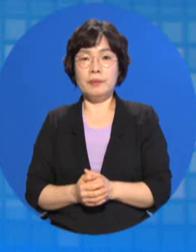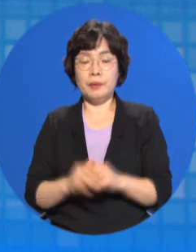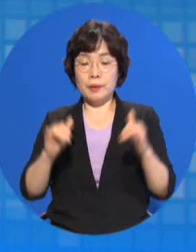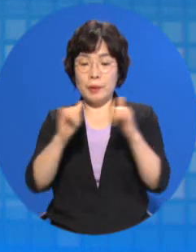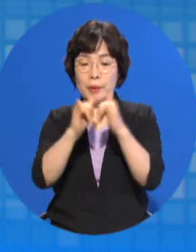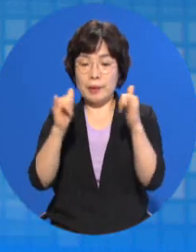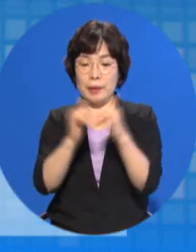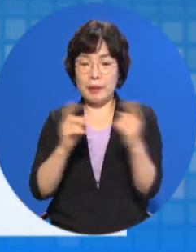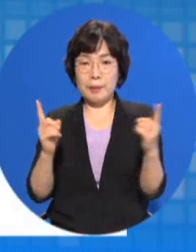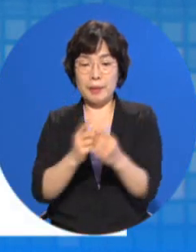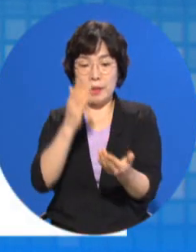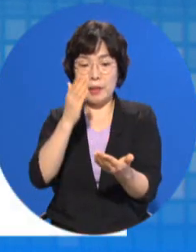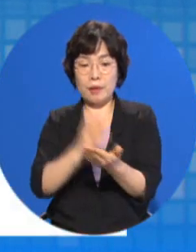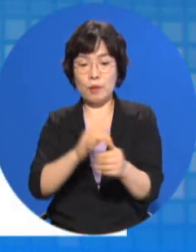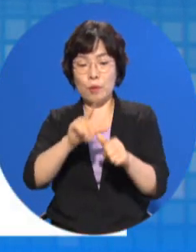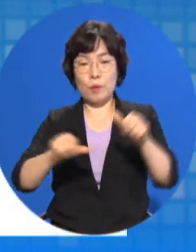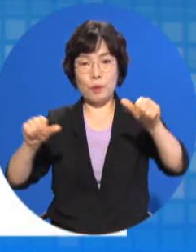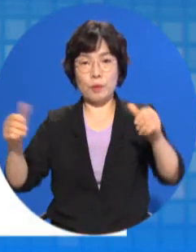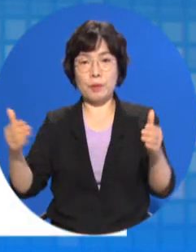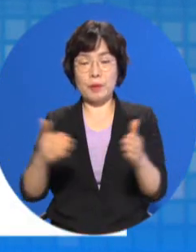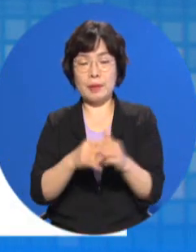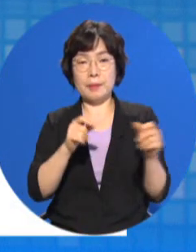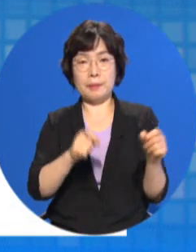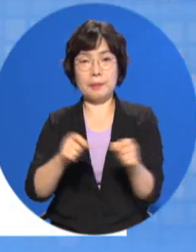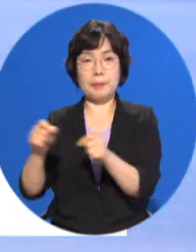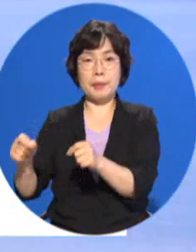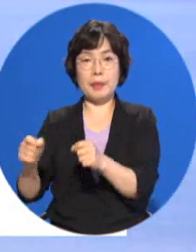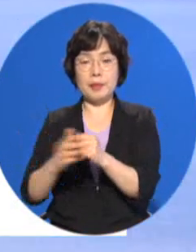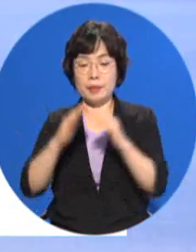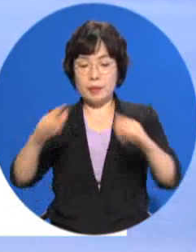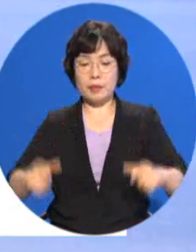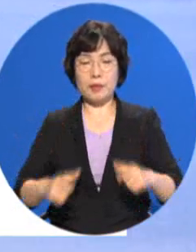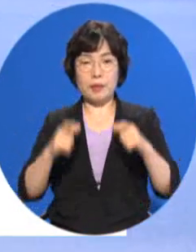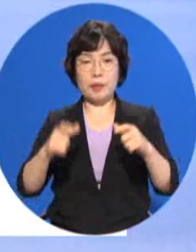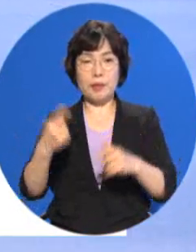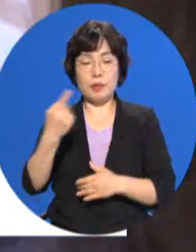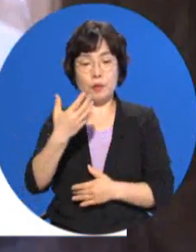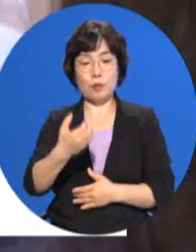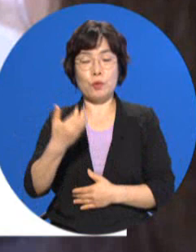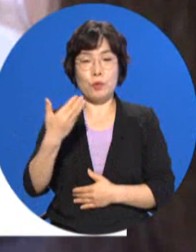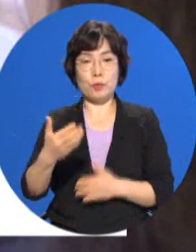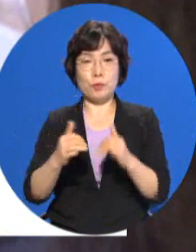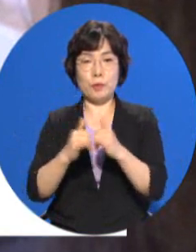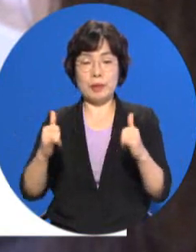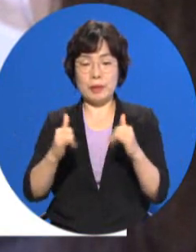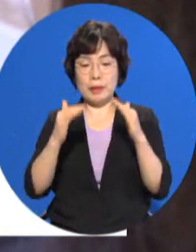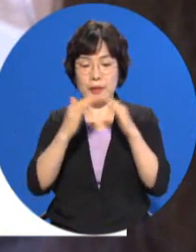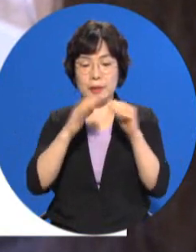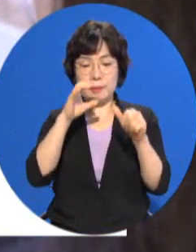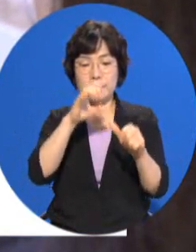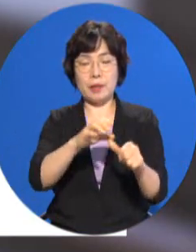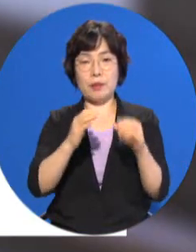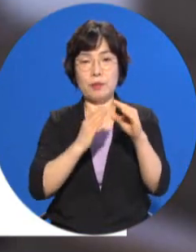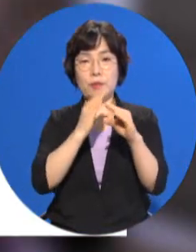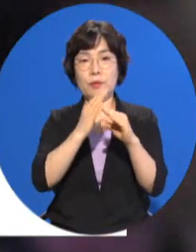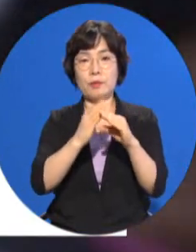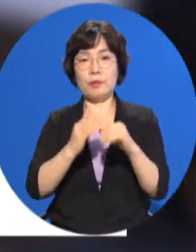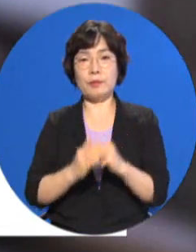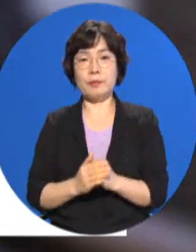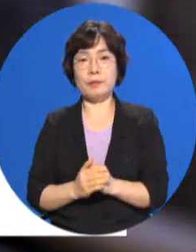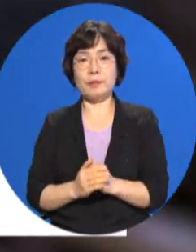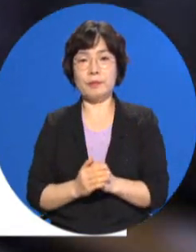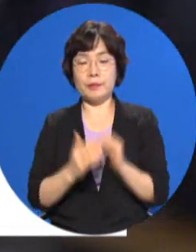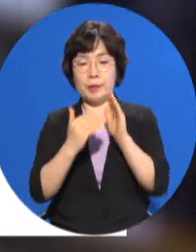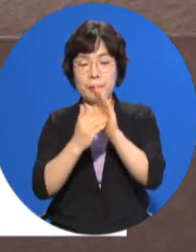사회적 거리두기 기간이 오는 5월 5일까지 연장된 가운데 전남에서는 1,099명이 자가격리 중입니다.